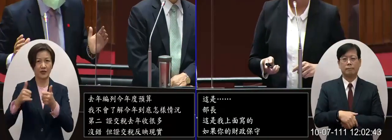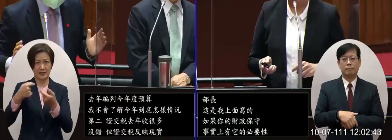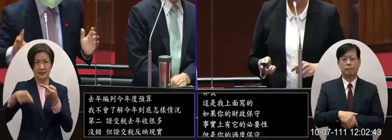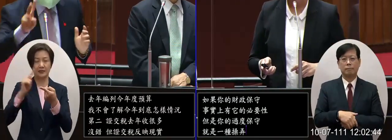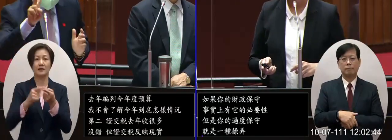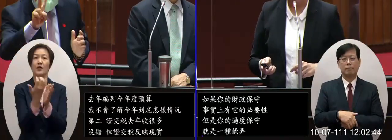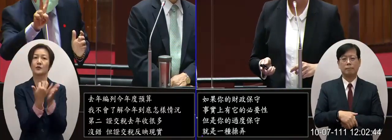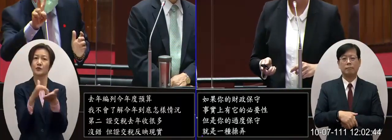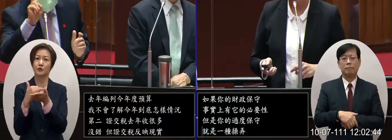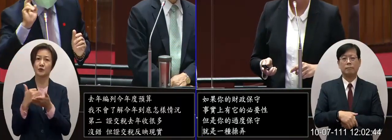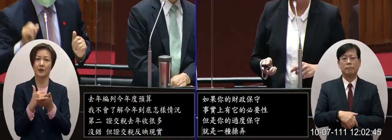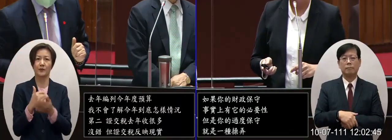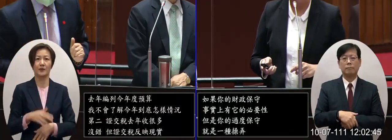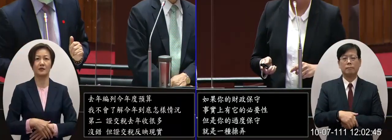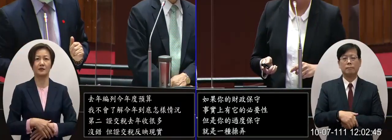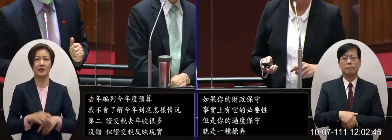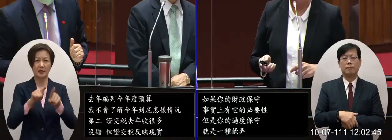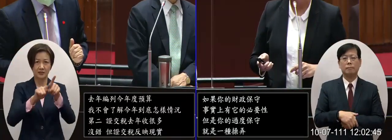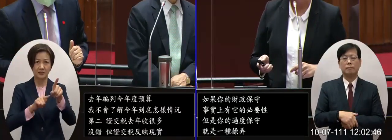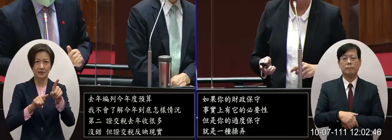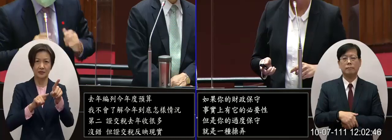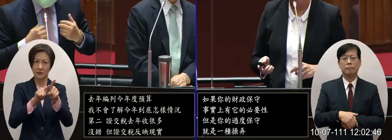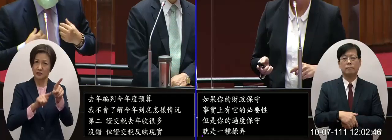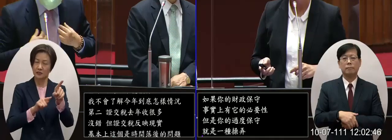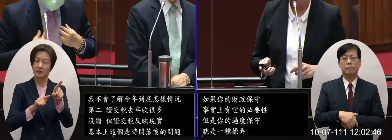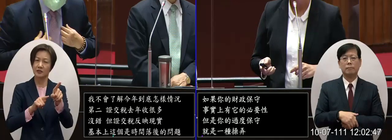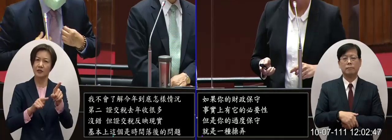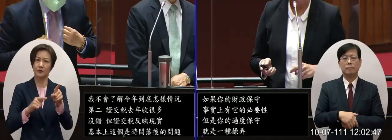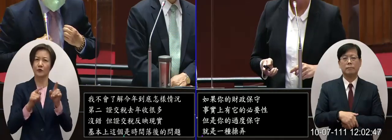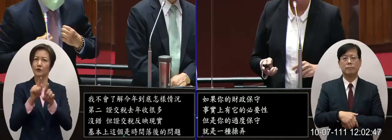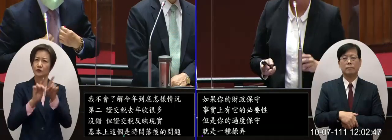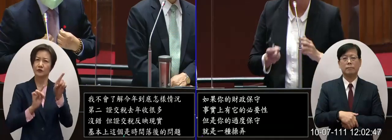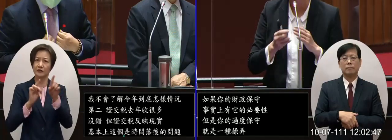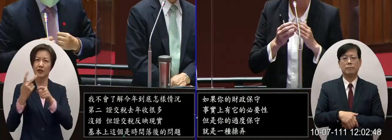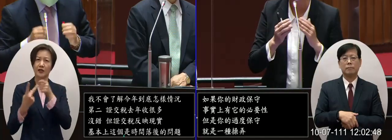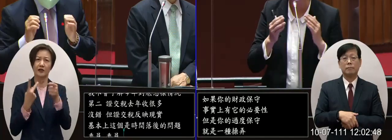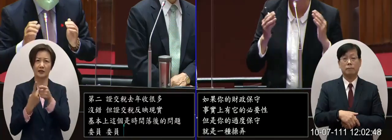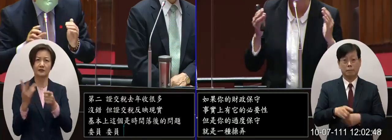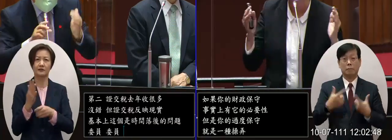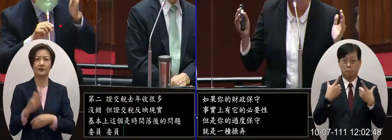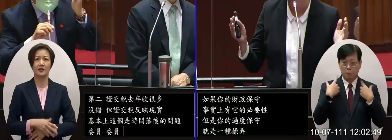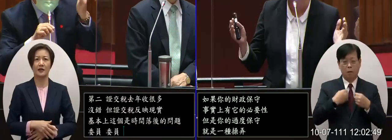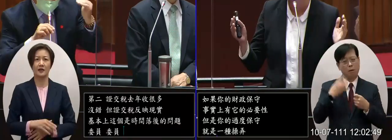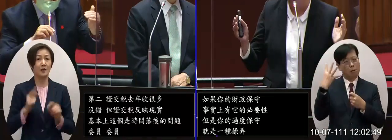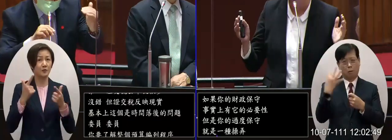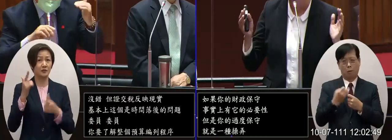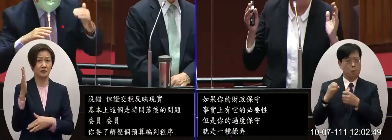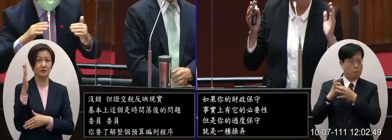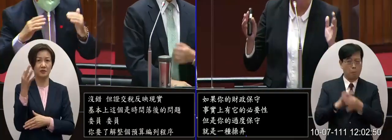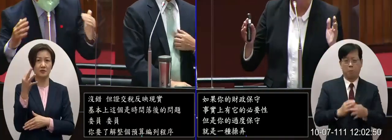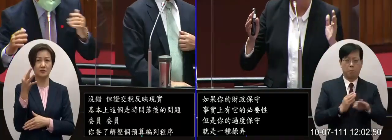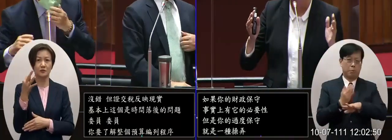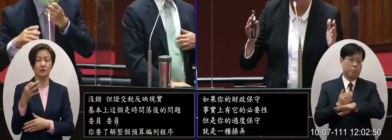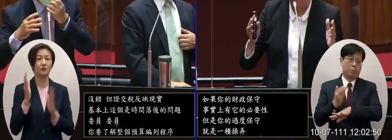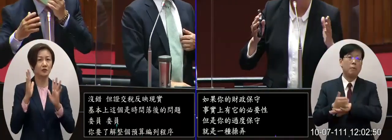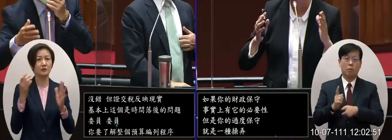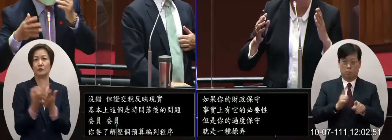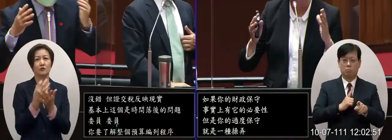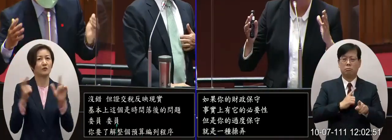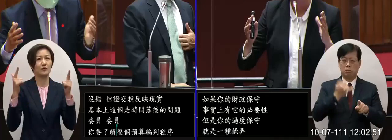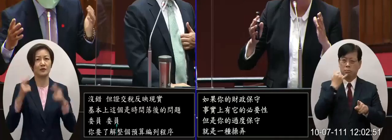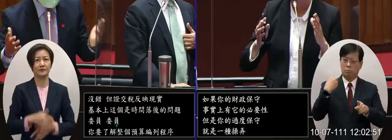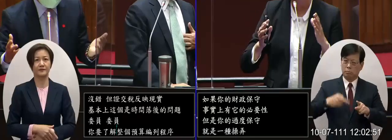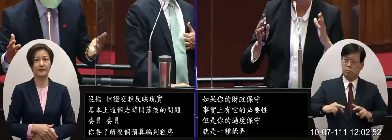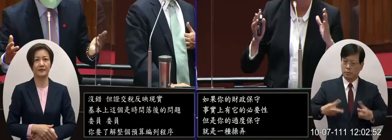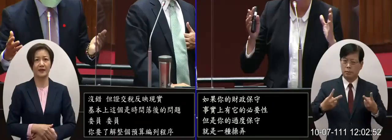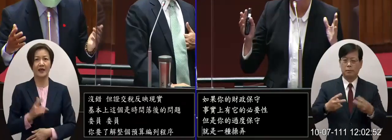编列的程序，时间落后了2年。这个不是财政部不认真， 这已经很多年的超增了， 整体经济的表现反映